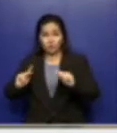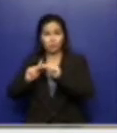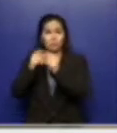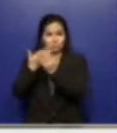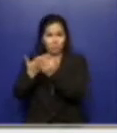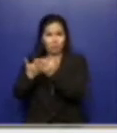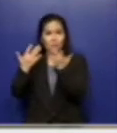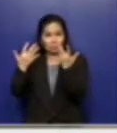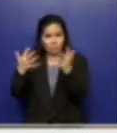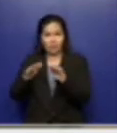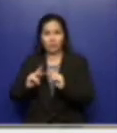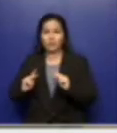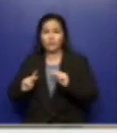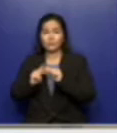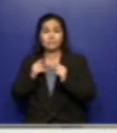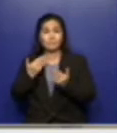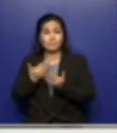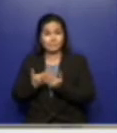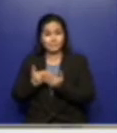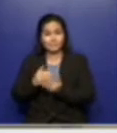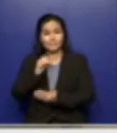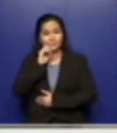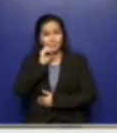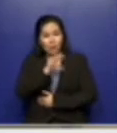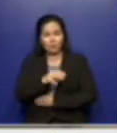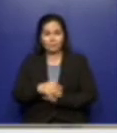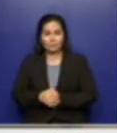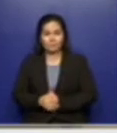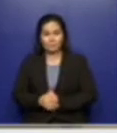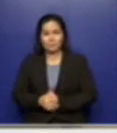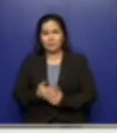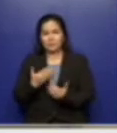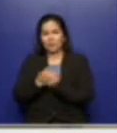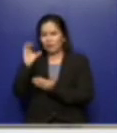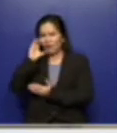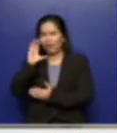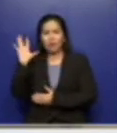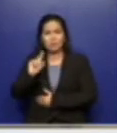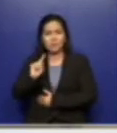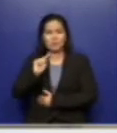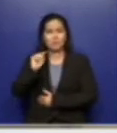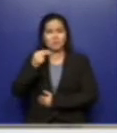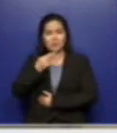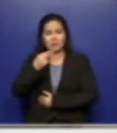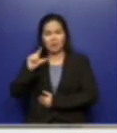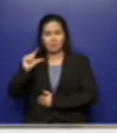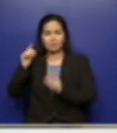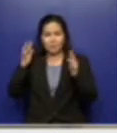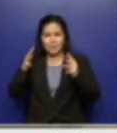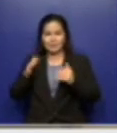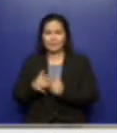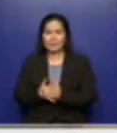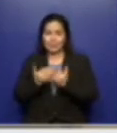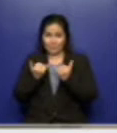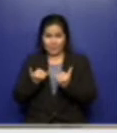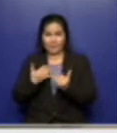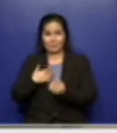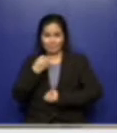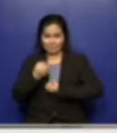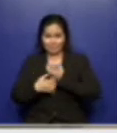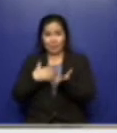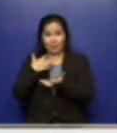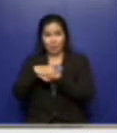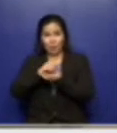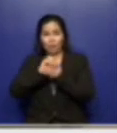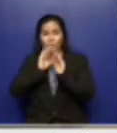ลังแต่กระทรวงการคลังแจ้งว่าไม่รู้จะเอาเงินจากไหน 10,000 ล้านผมก็ ราบเรียนผ่านท่านประธานสภาไป